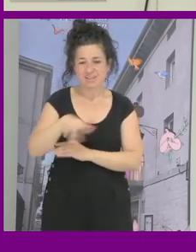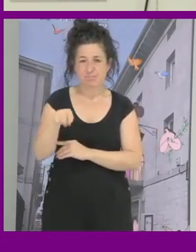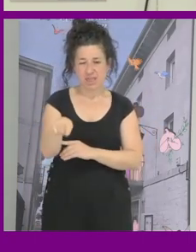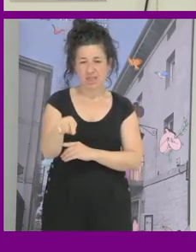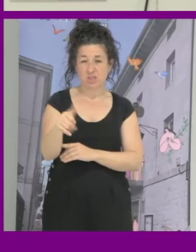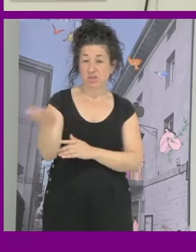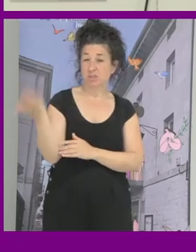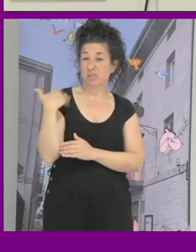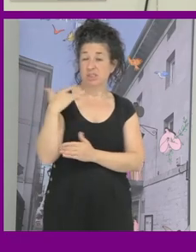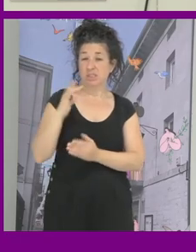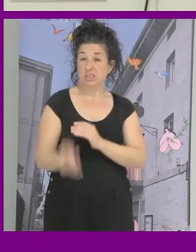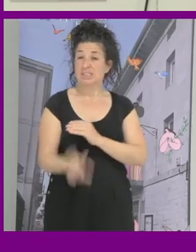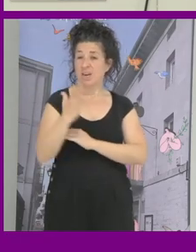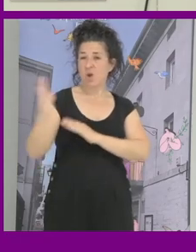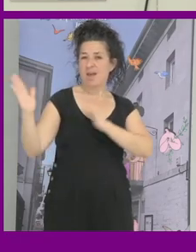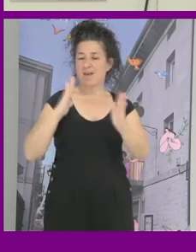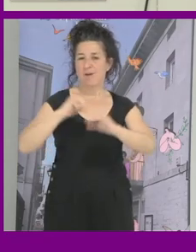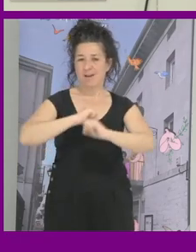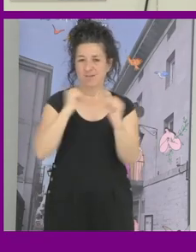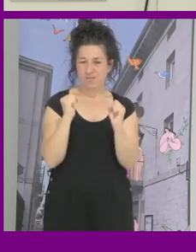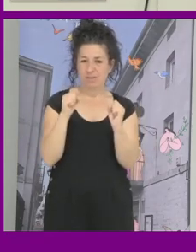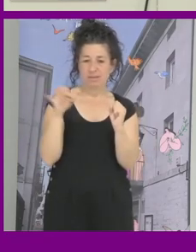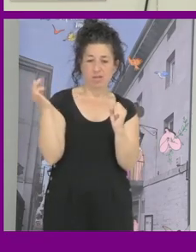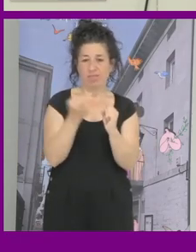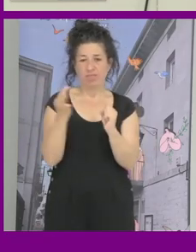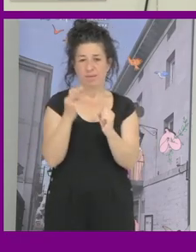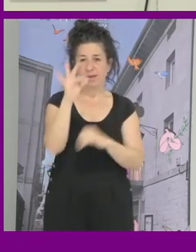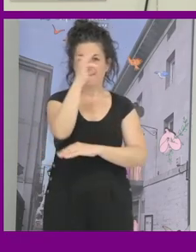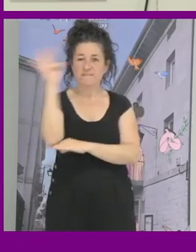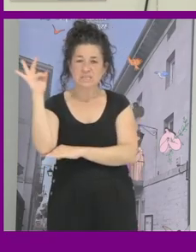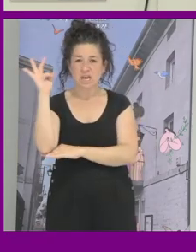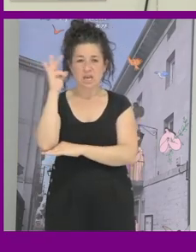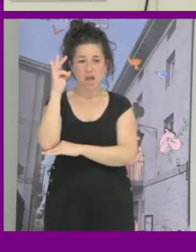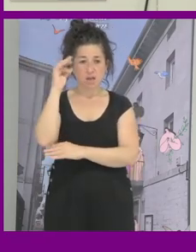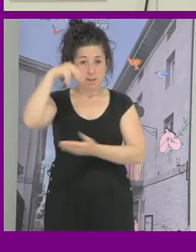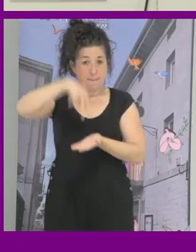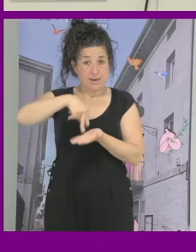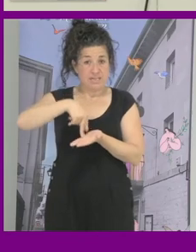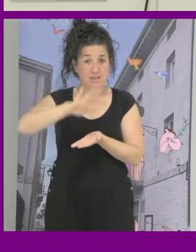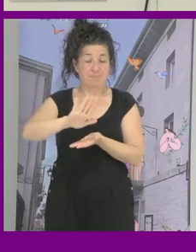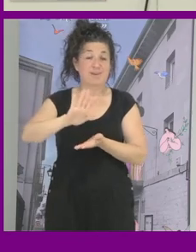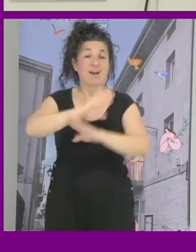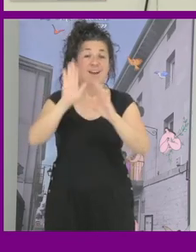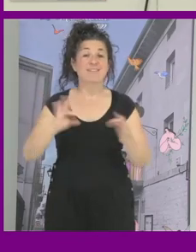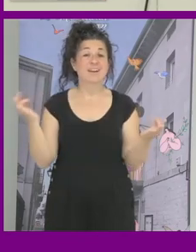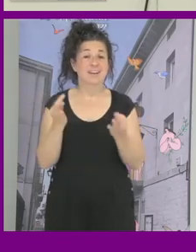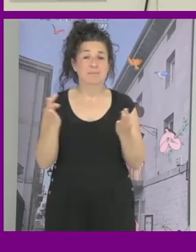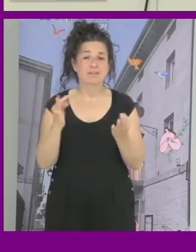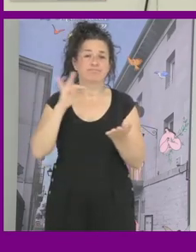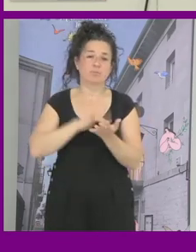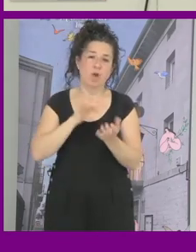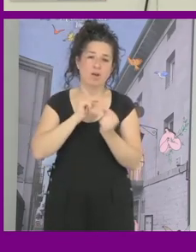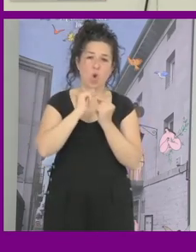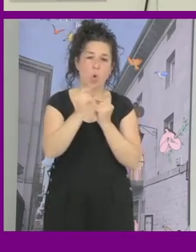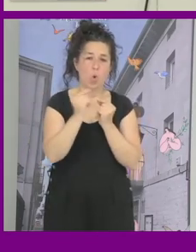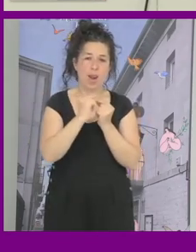konfinamendu garaian sortu zenez, berez izan behar zuen, ba, Bizkaian eta aurrez aurre, baina gertatu izan dena da, ba, online online egin genuela.